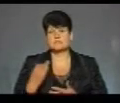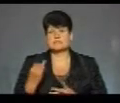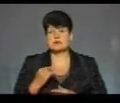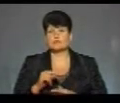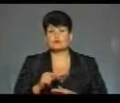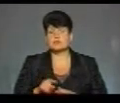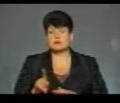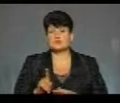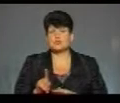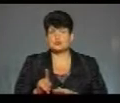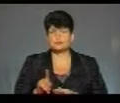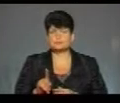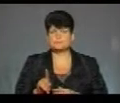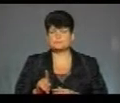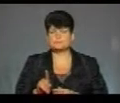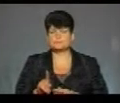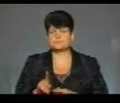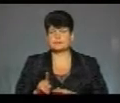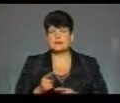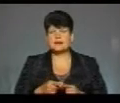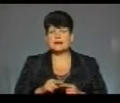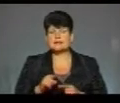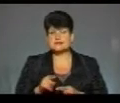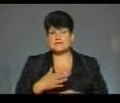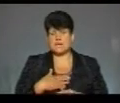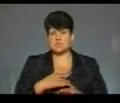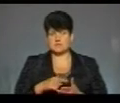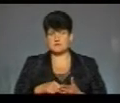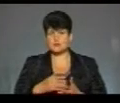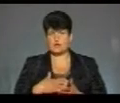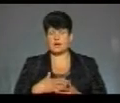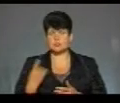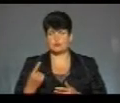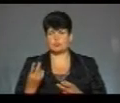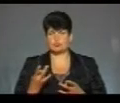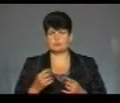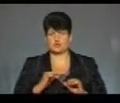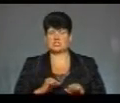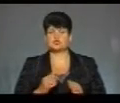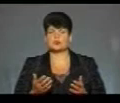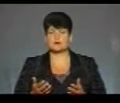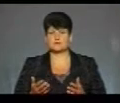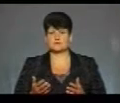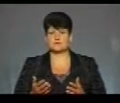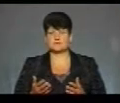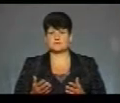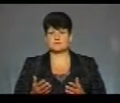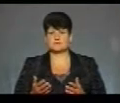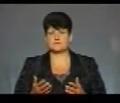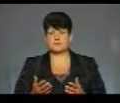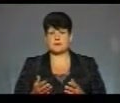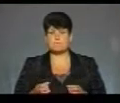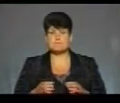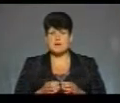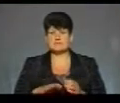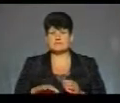теж є те, що це все ж таки наше місто, наша область, яку потрібно захищати. А тобто живемо в такий час. Бригада тероборони